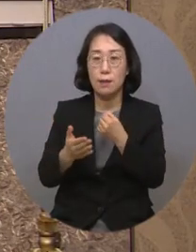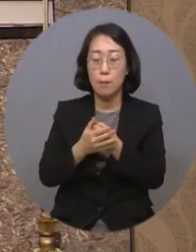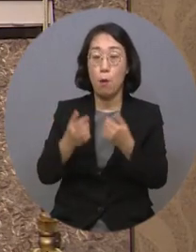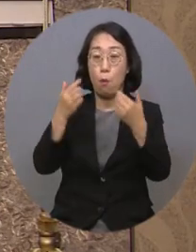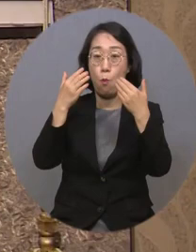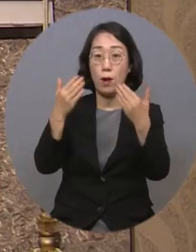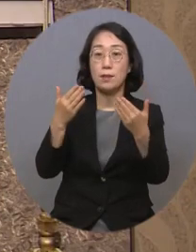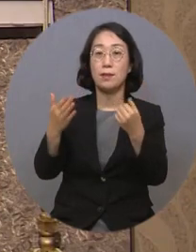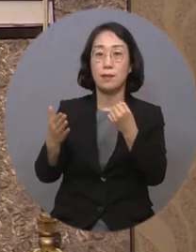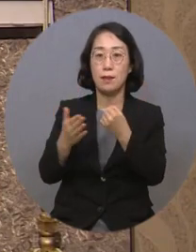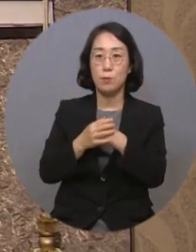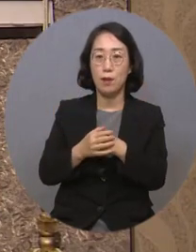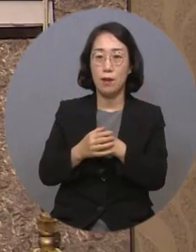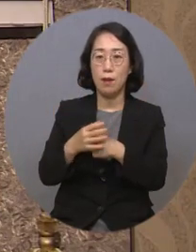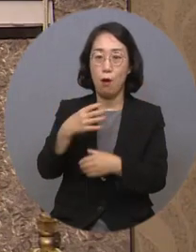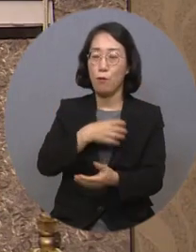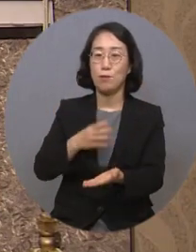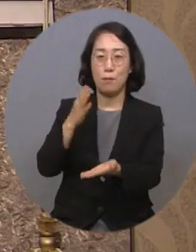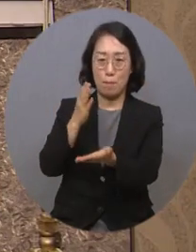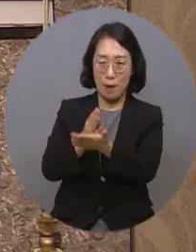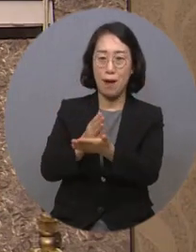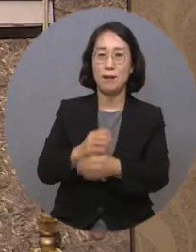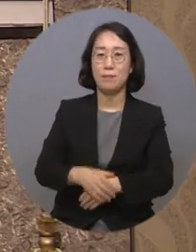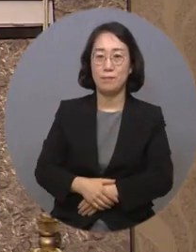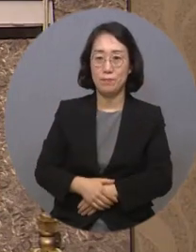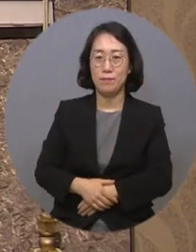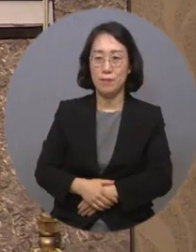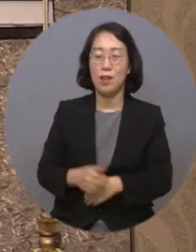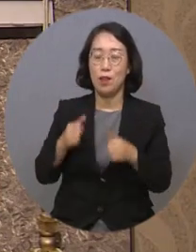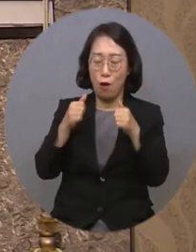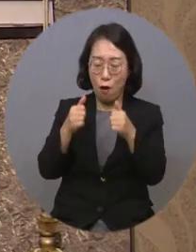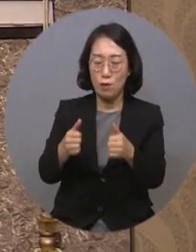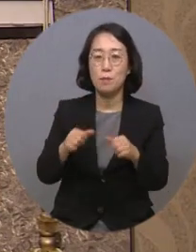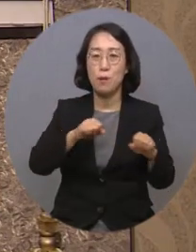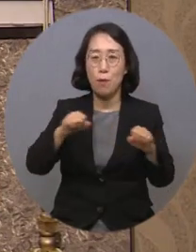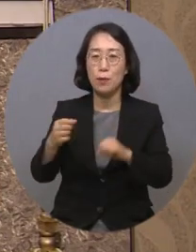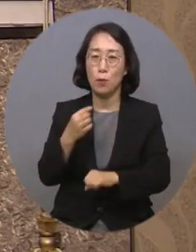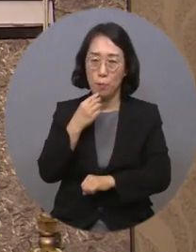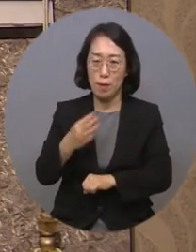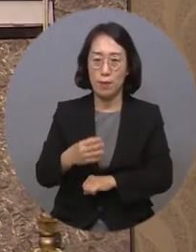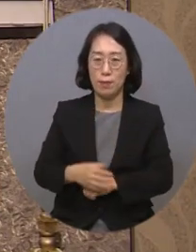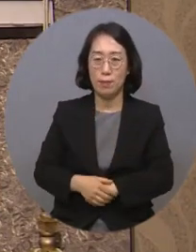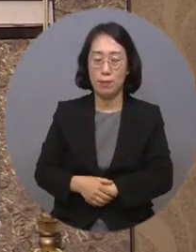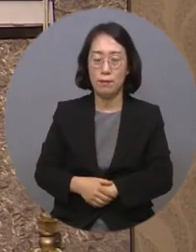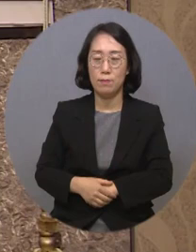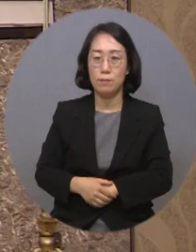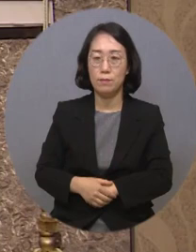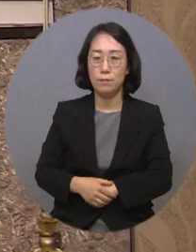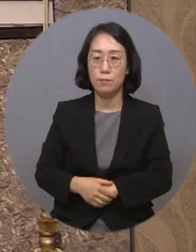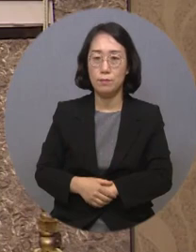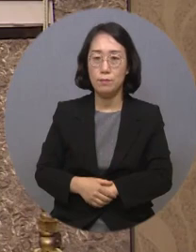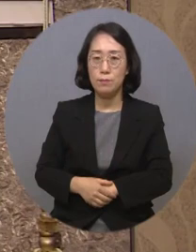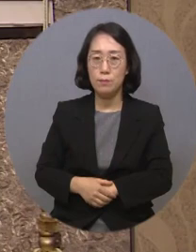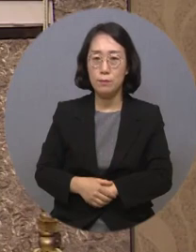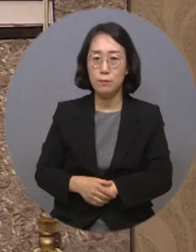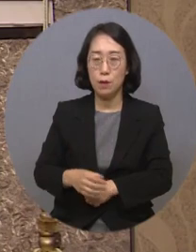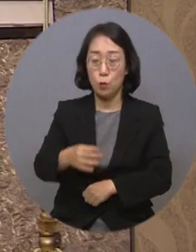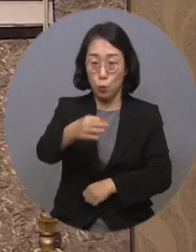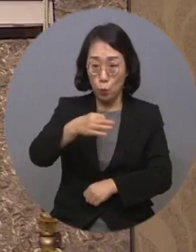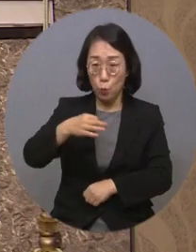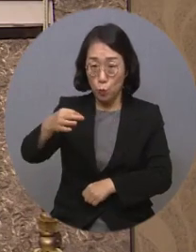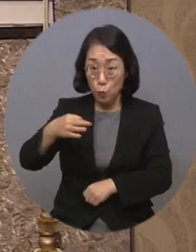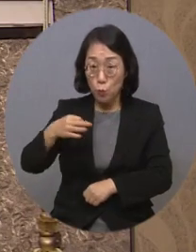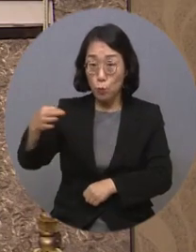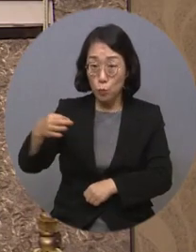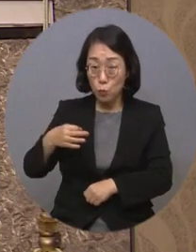때문에 돈 걱정은 내가 할 걱정이 아니다. 그냥 나는 열심히 일하겠다. 그래서 그냥 그 후원금 모으는